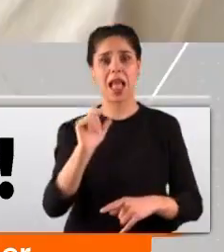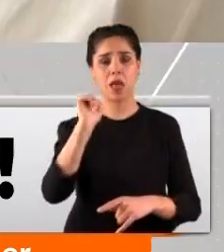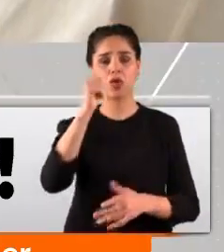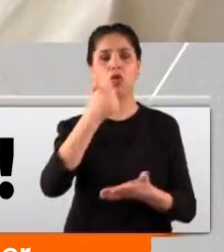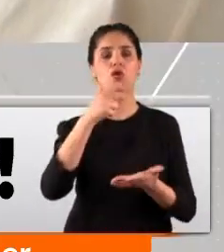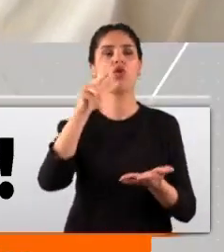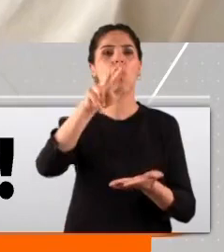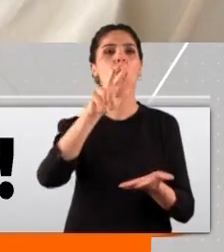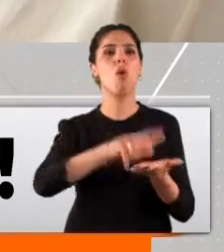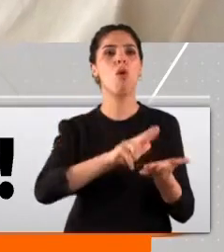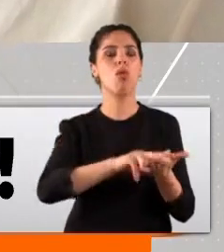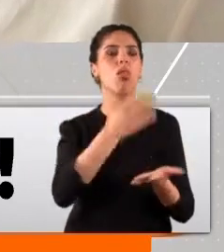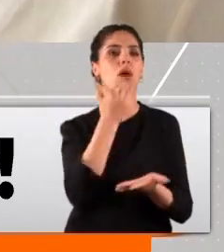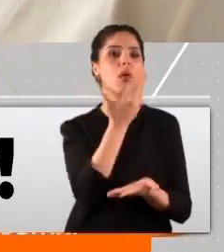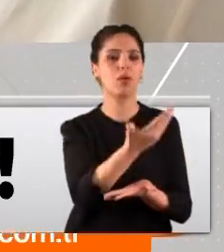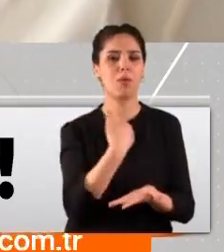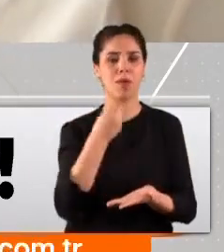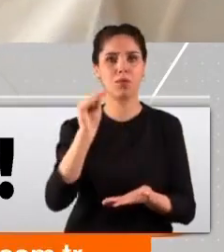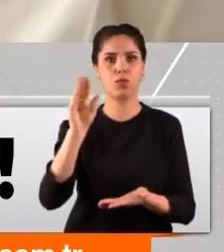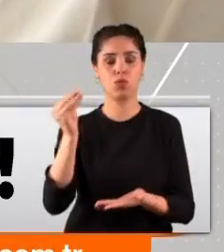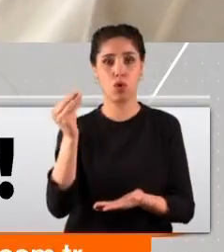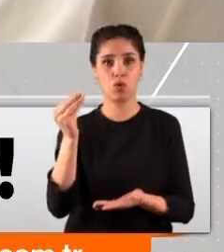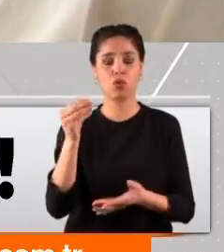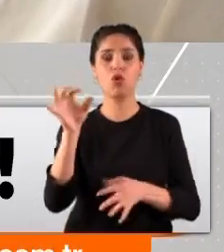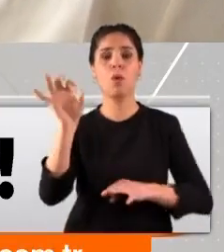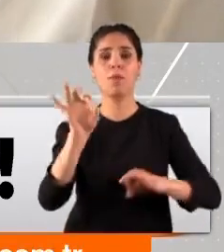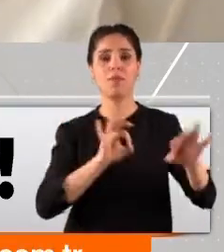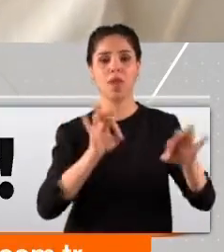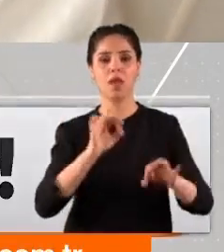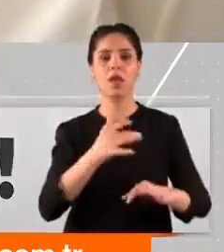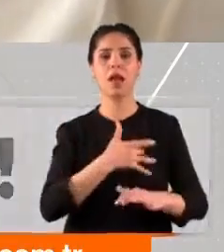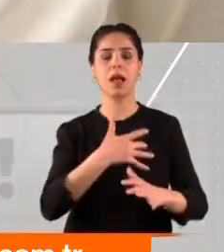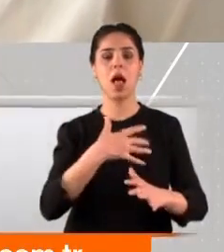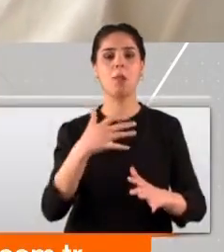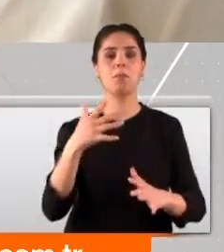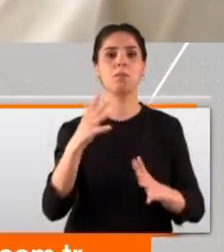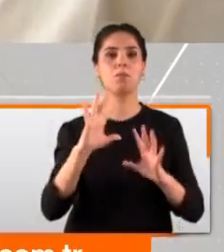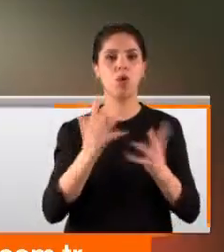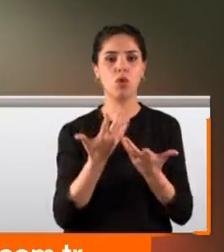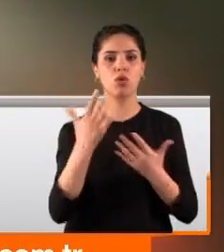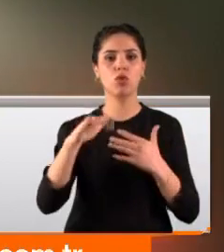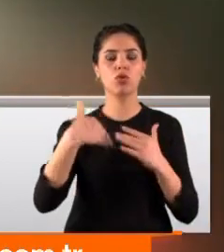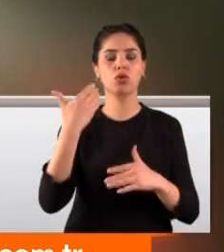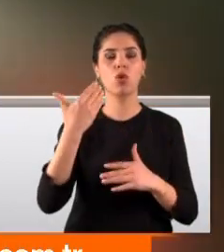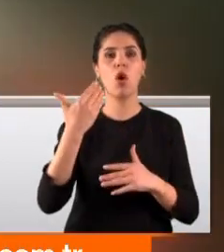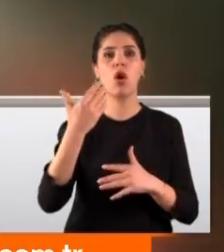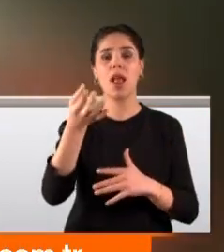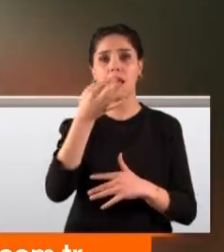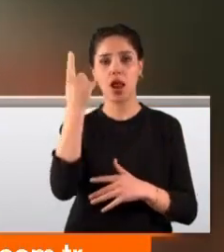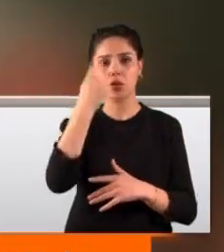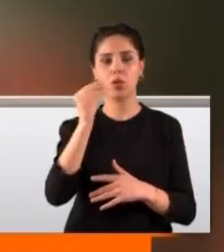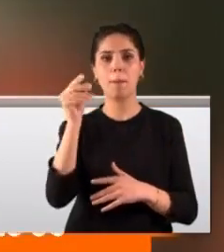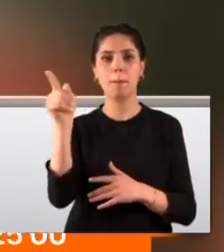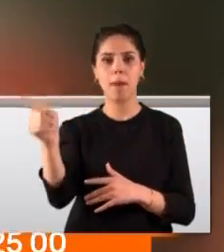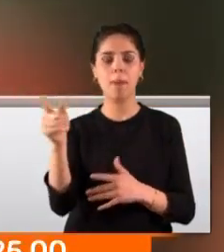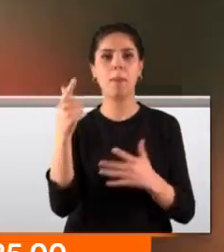yoktu. Benim çocuğumu tedavi etmeye kalkıştı. Önce kalp ritmini bozdu, sonra yatış kararı verdi. Verilen ilaç sonrası Ali Emir